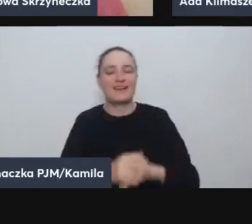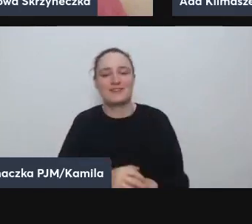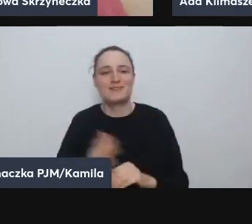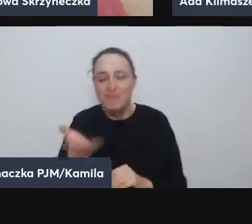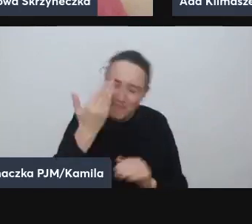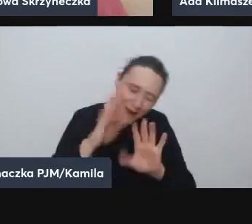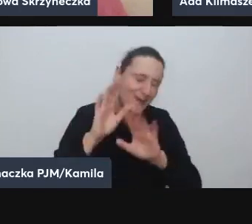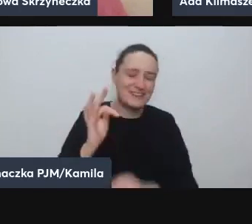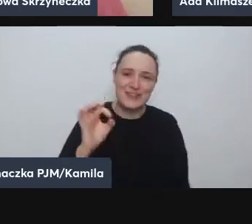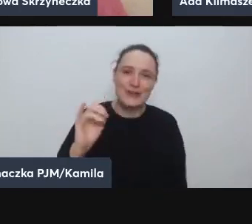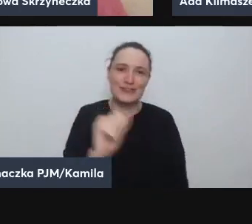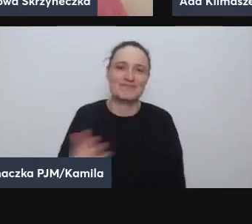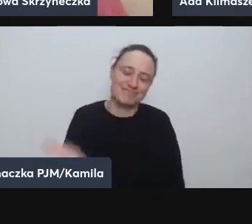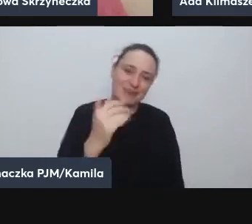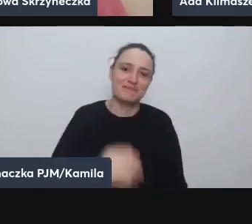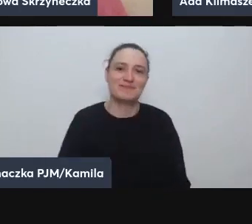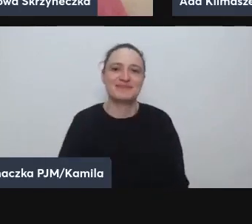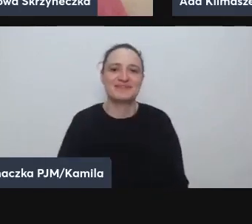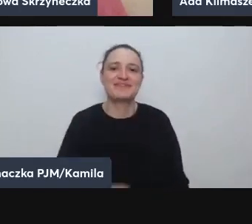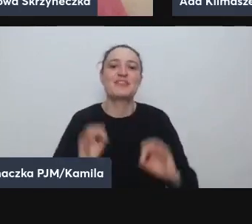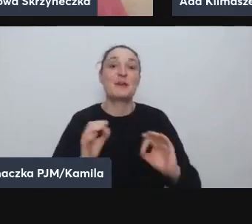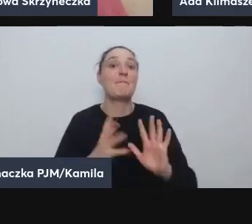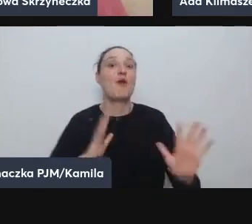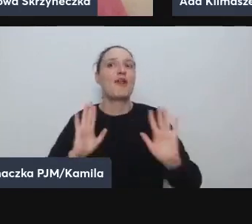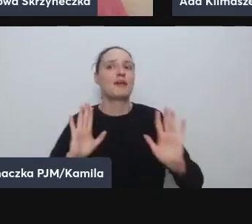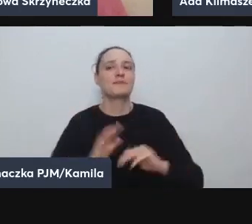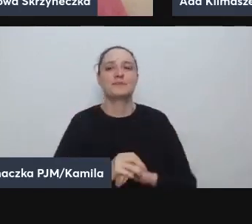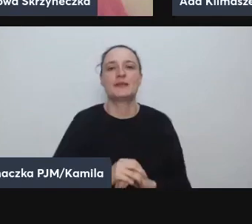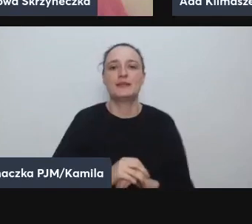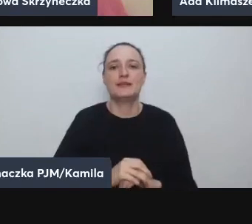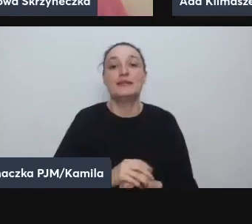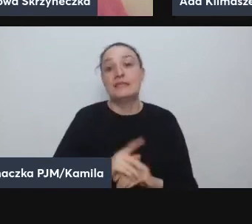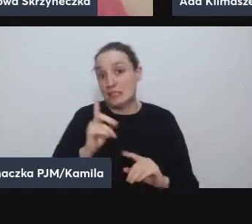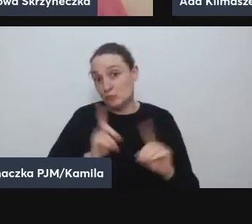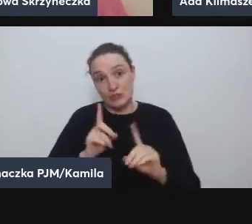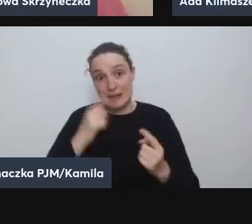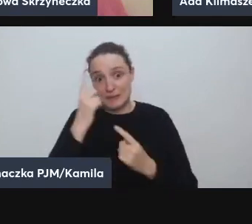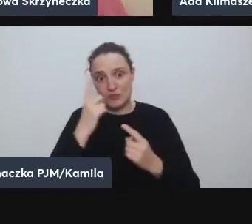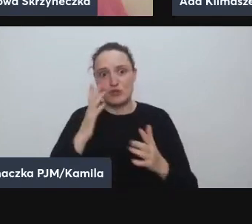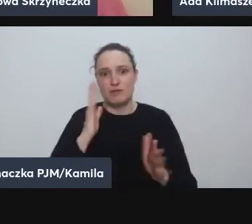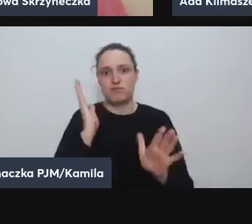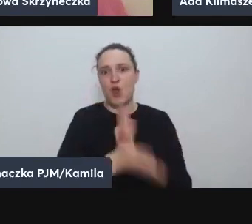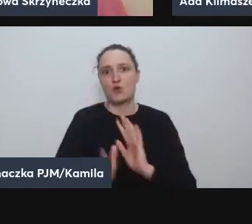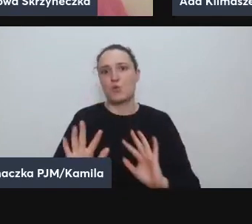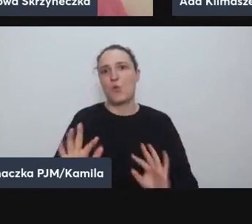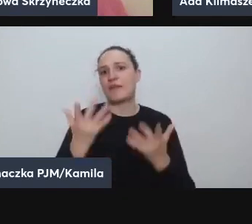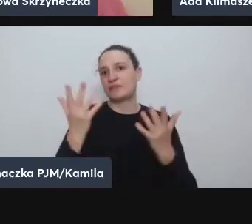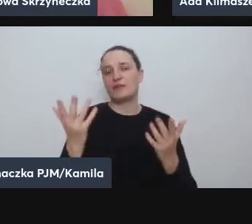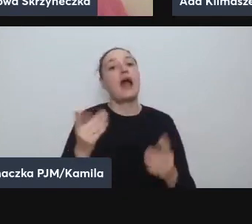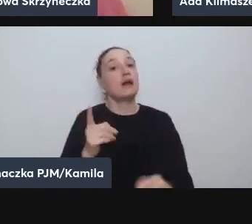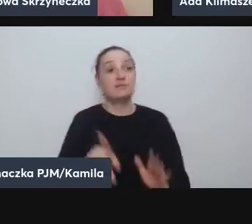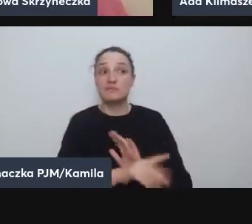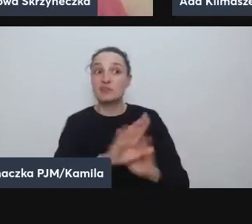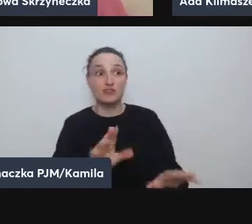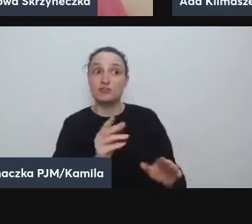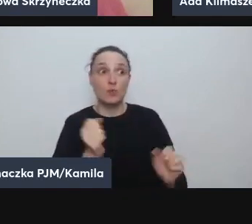Pokaż, dobra. To po kolei, wiecie, bo to czasem się wydaje takie proste dla dorosłym, a to nie jest takie proste dla dzieciaków, więc na